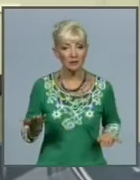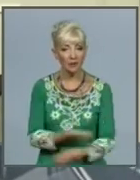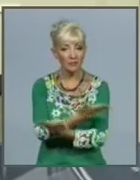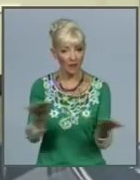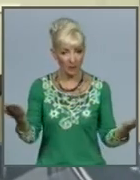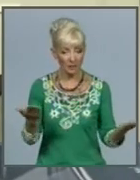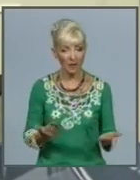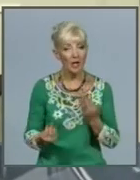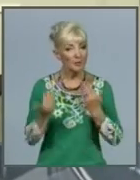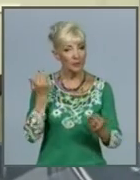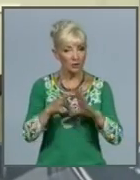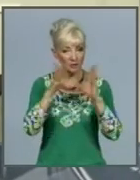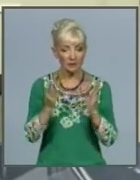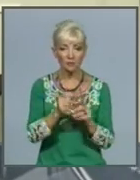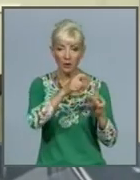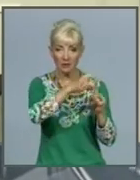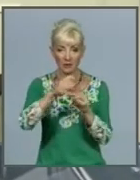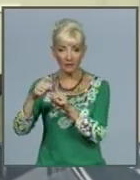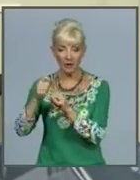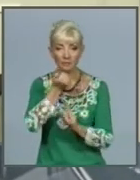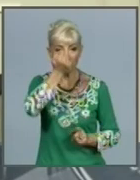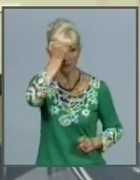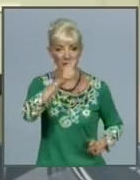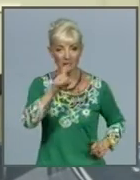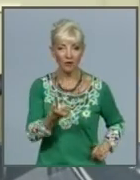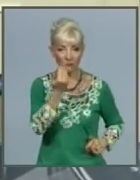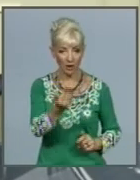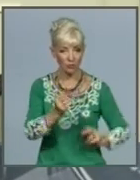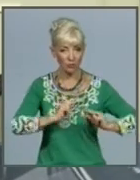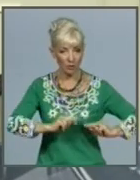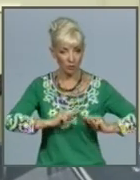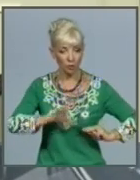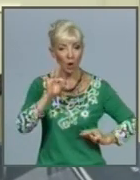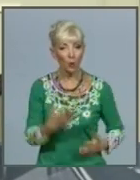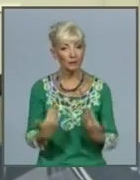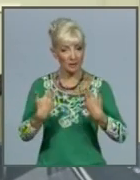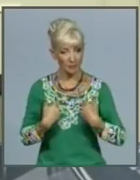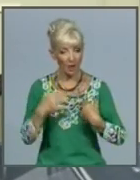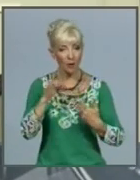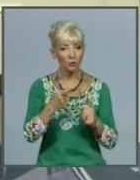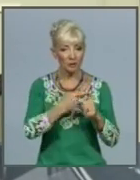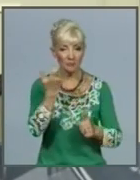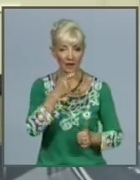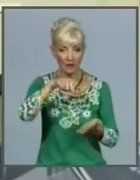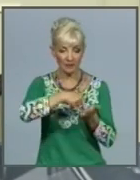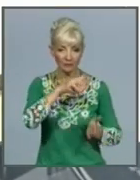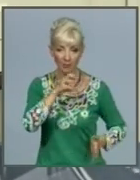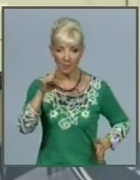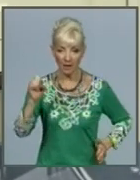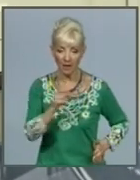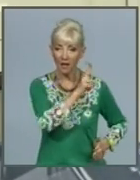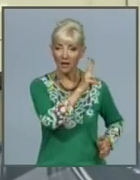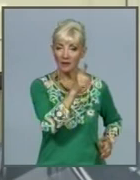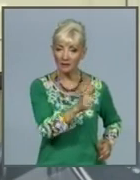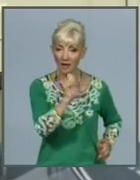слова благодарності за вашу роботу. От себе, от імені Харківського міського голови Геннадія Дольфовича Кернеса.